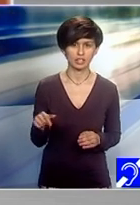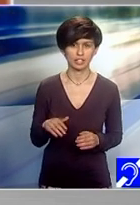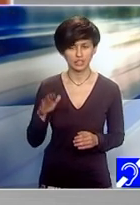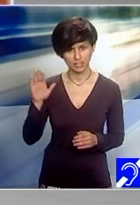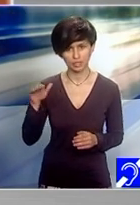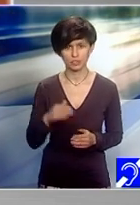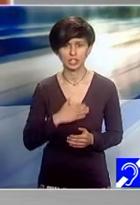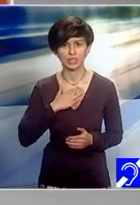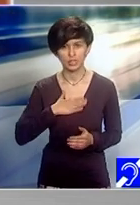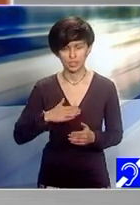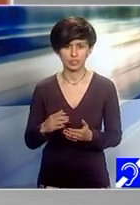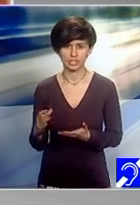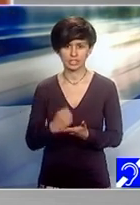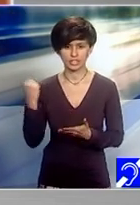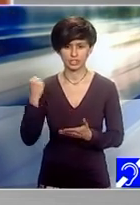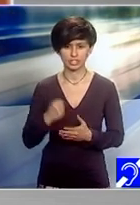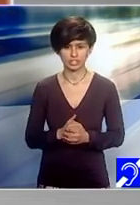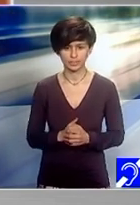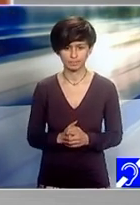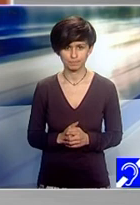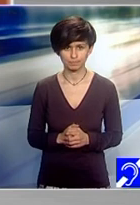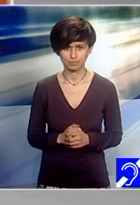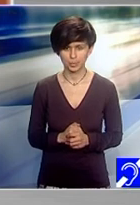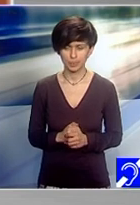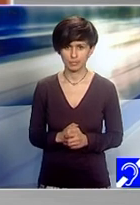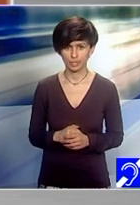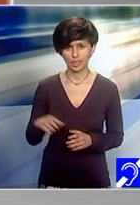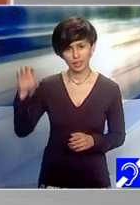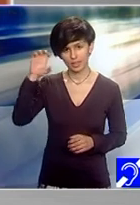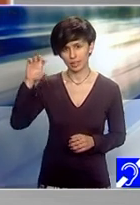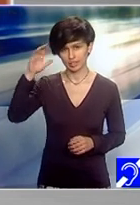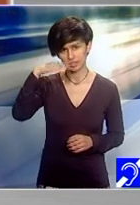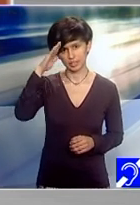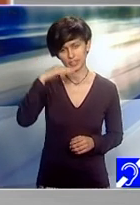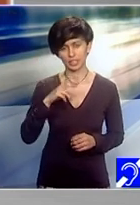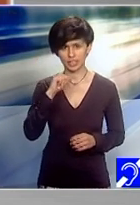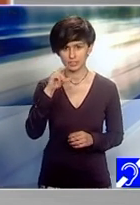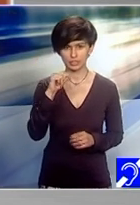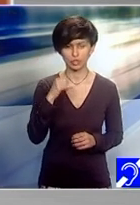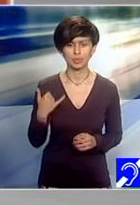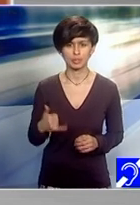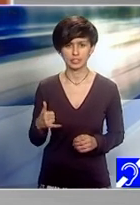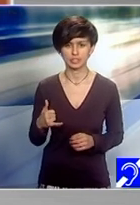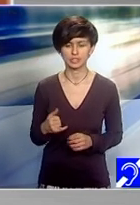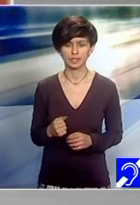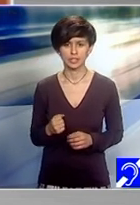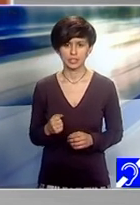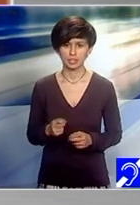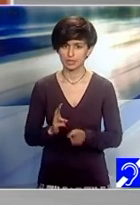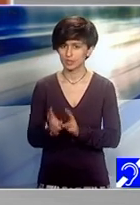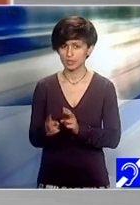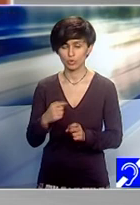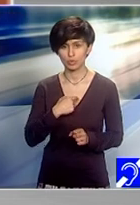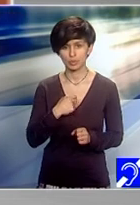se desfășoară în această săptămână la Kazan, în Rusia. La Transilvania la zi vorbim astăzi și despre cum se poate face